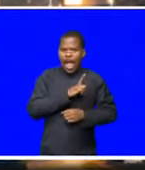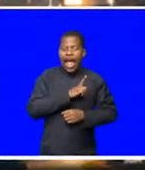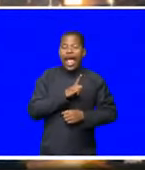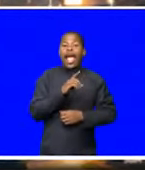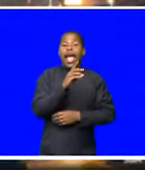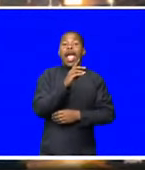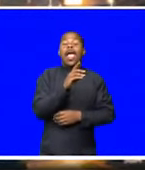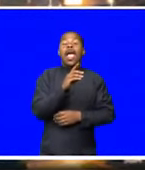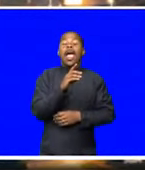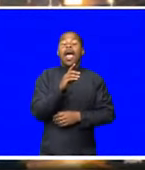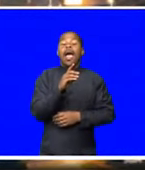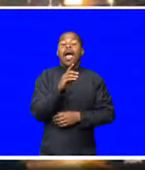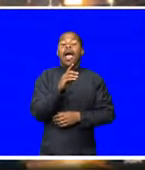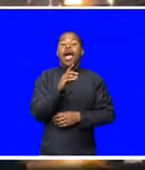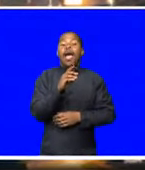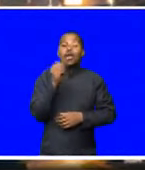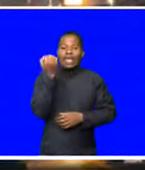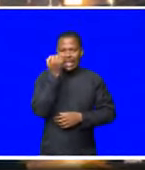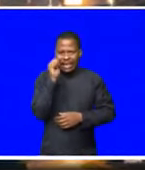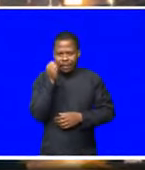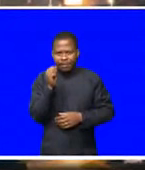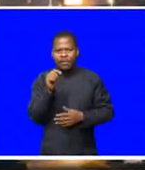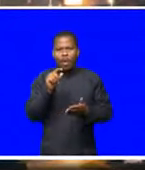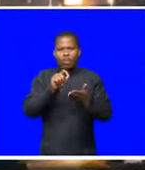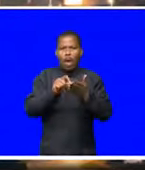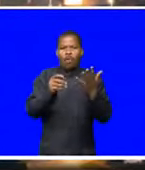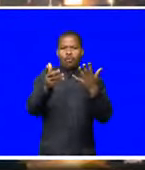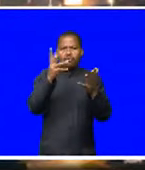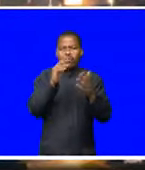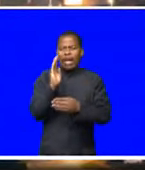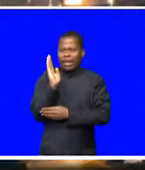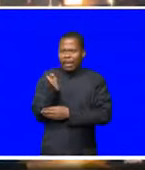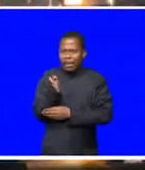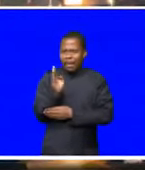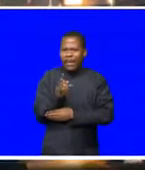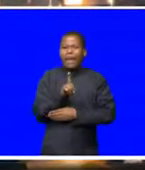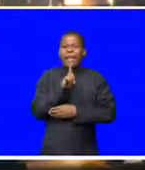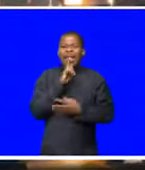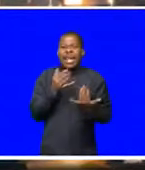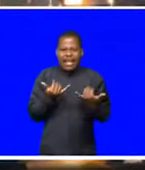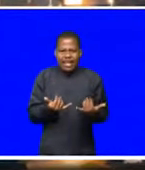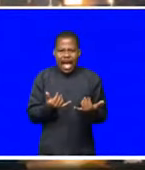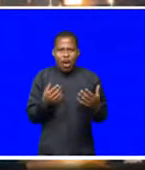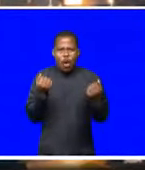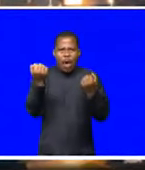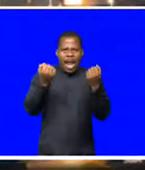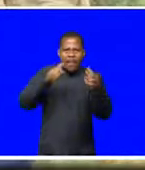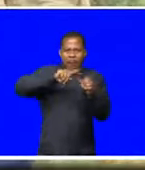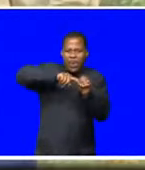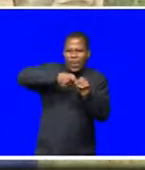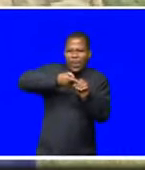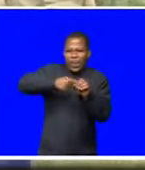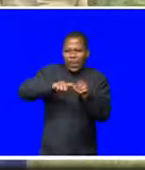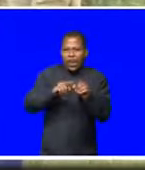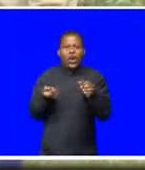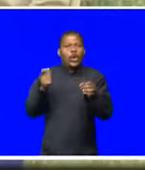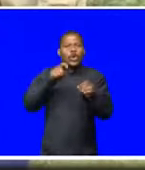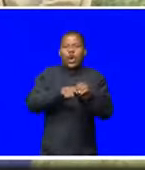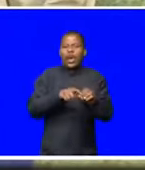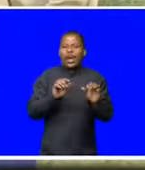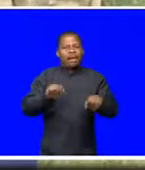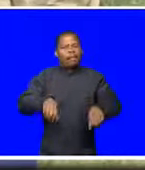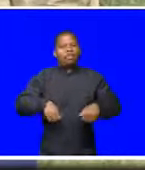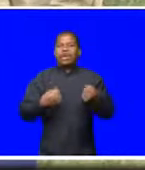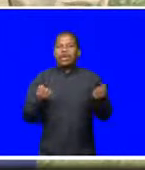wagawulwa kodwa ngenxa yelidzaka emalolo yakakhona ke kungena emasimini lesekonda ke ukuthi umkhicito wabo uthi kabetheke Imvula